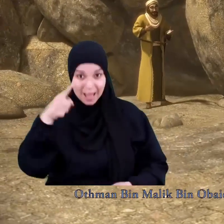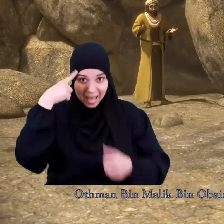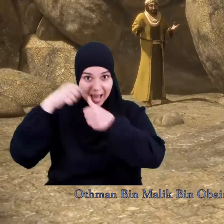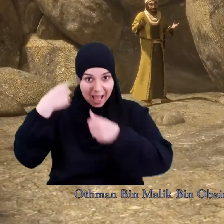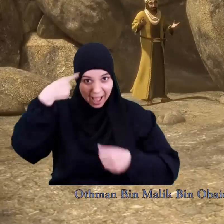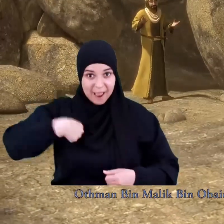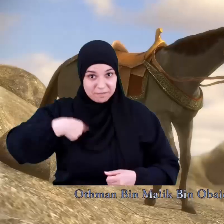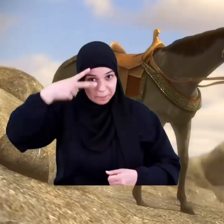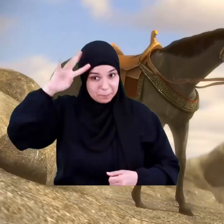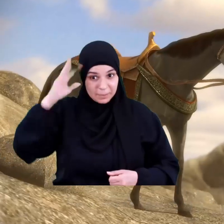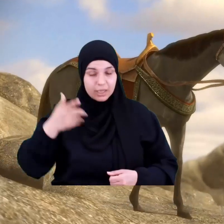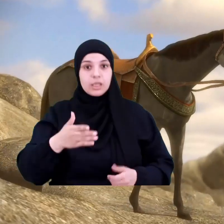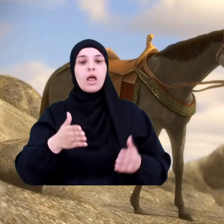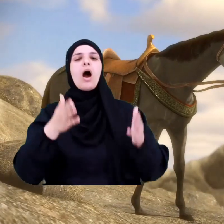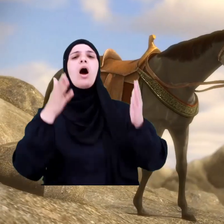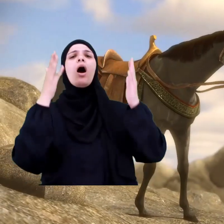هل تتذكرني؟